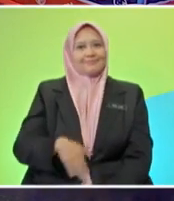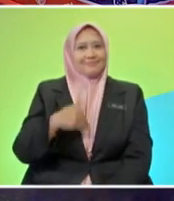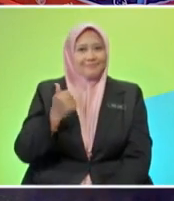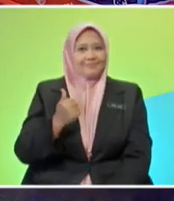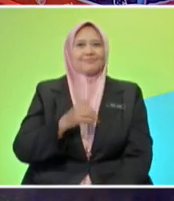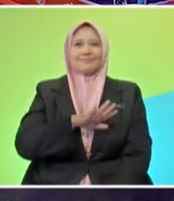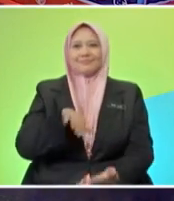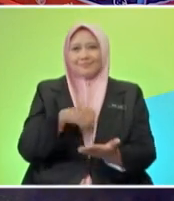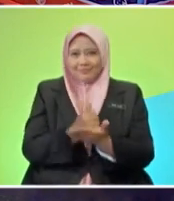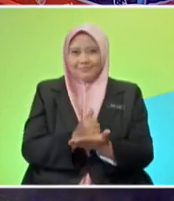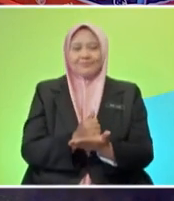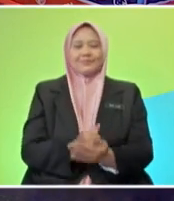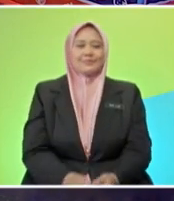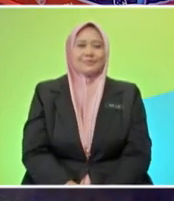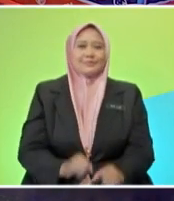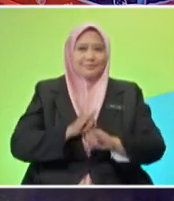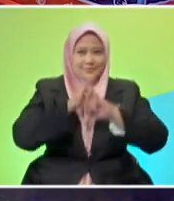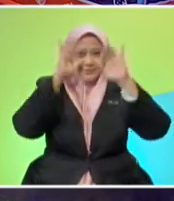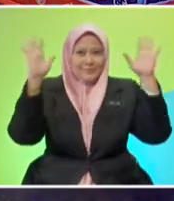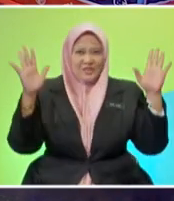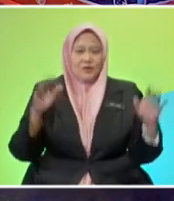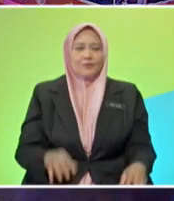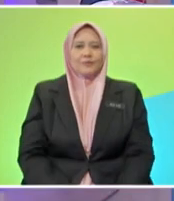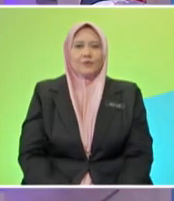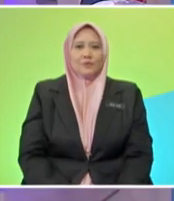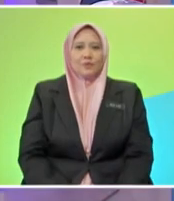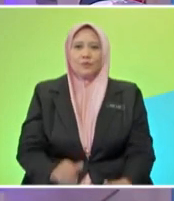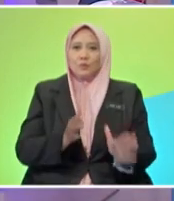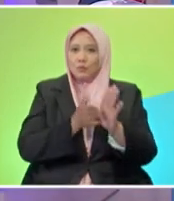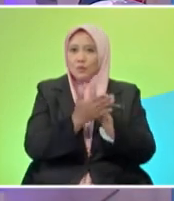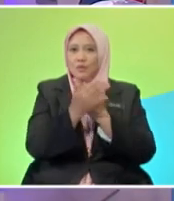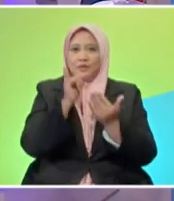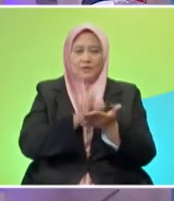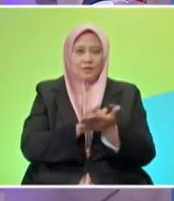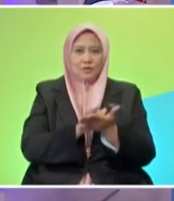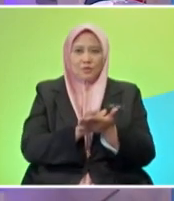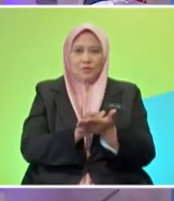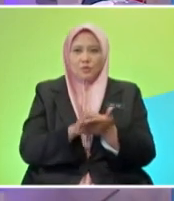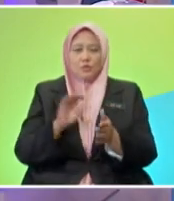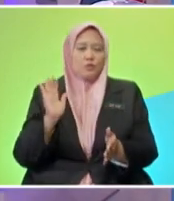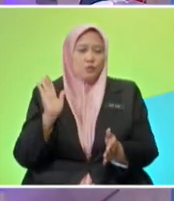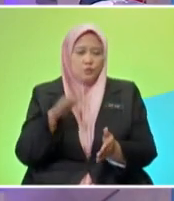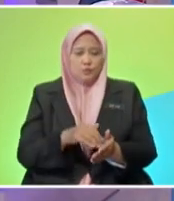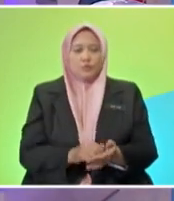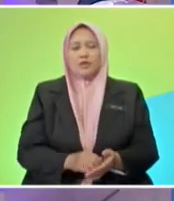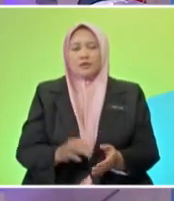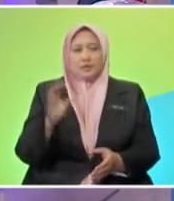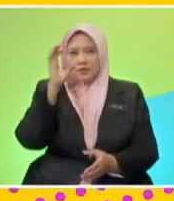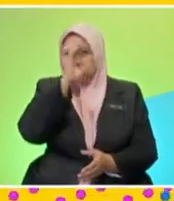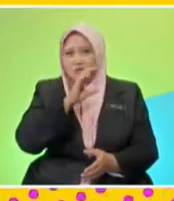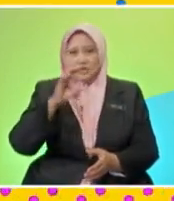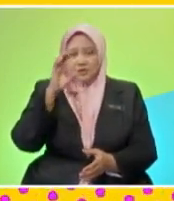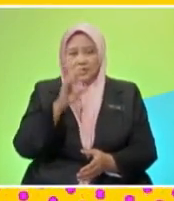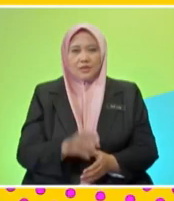kalau kata jelas, jomlah kita cari. Dah bersedia nak mencari idea utama untuk perenggan yang seterusnya,